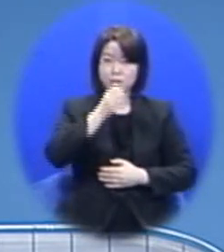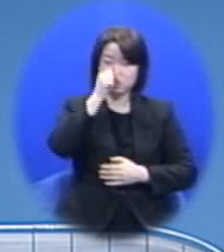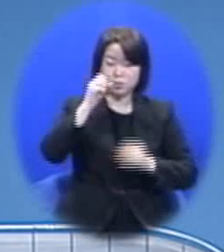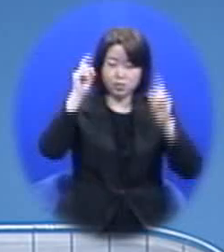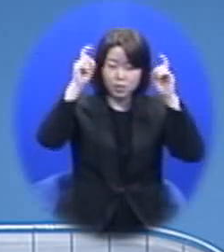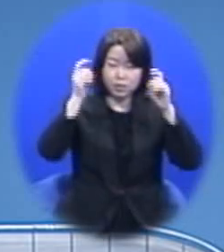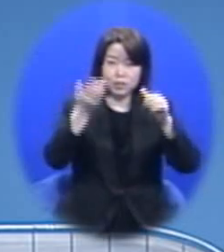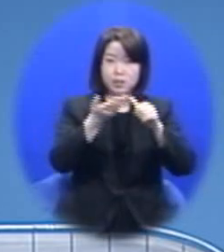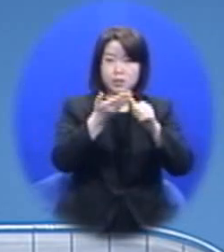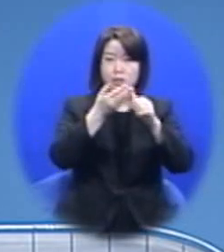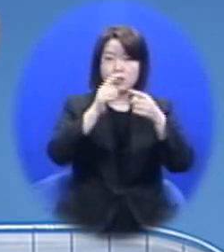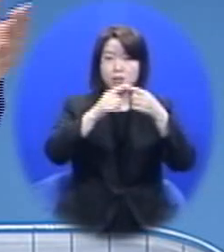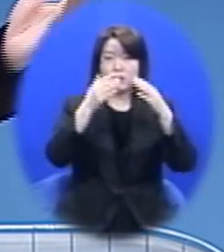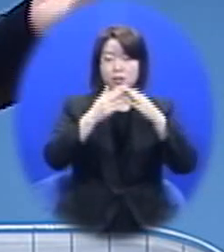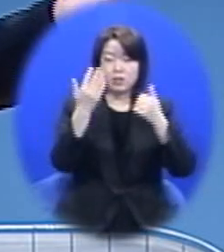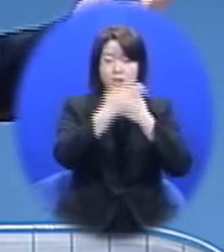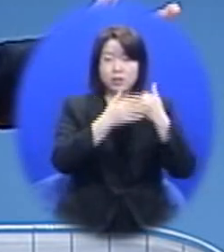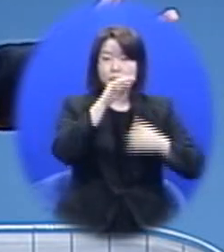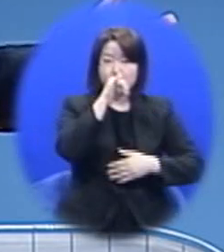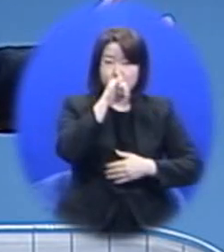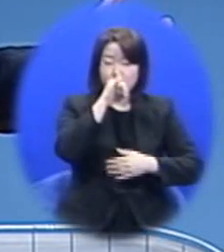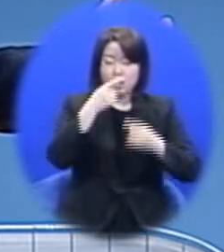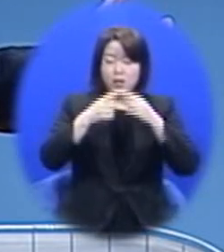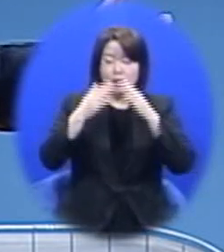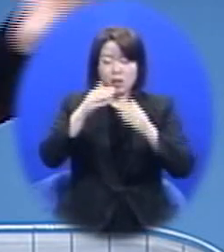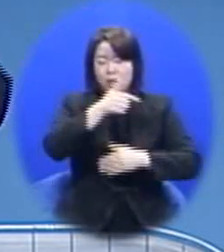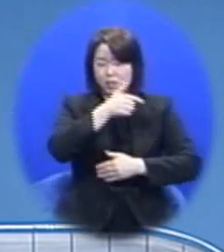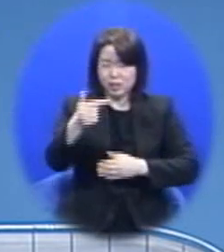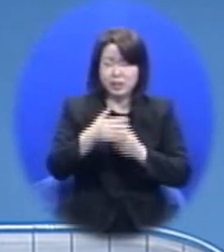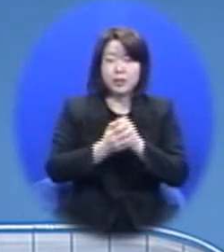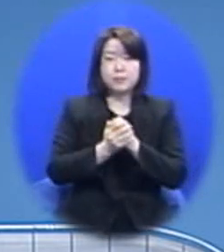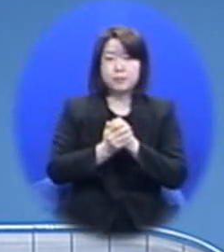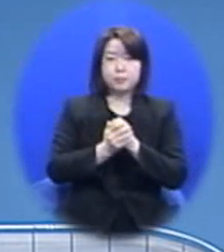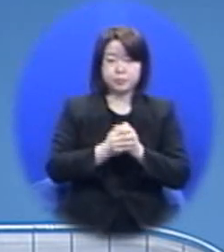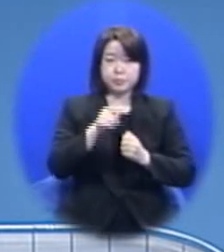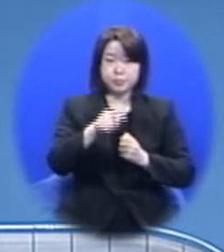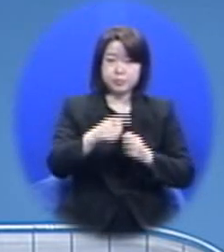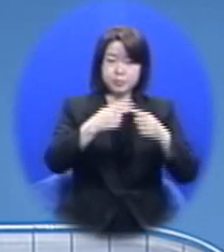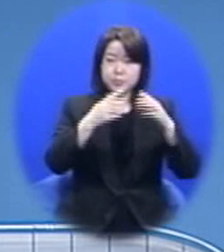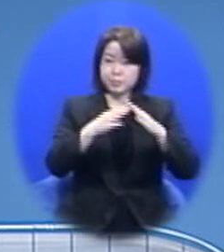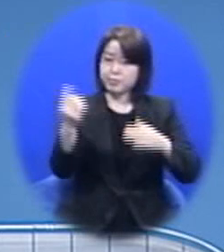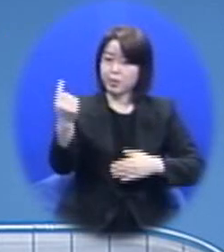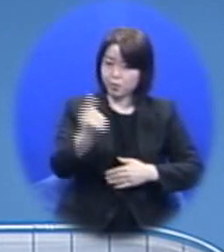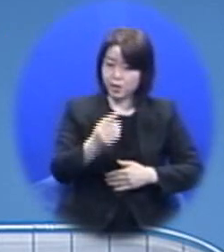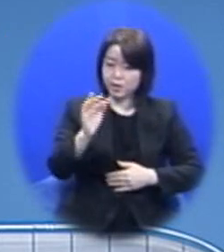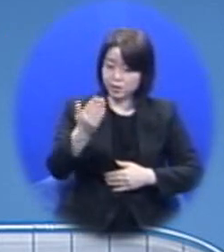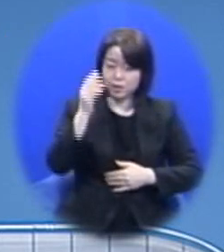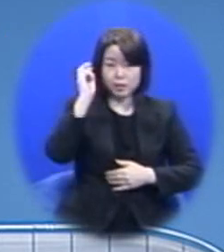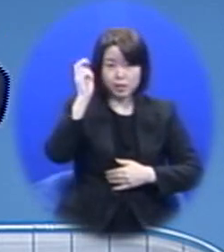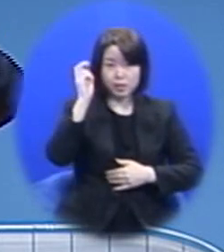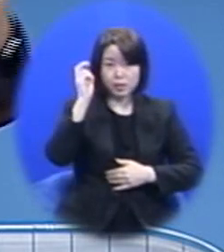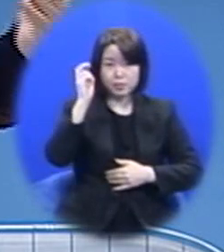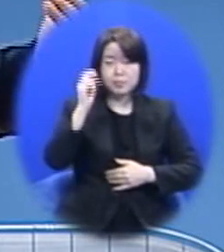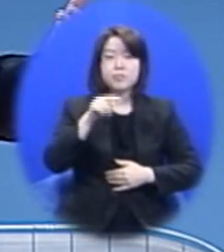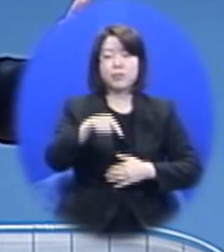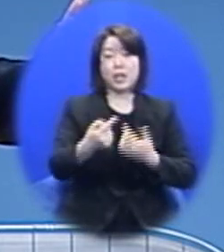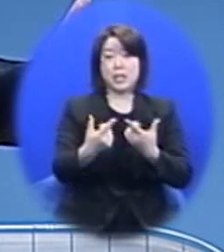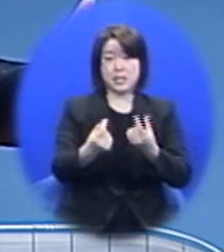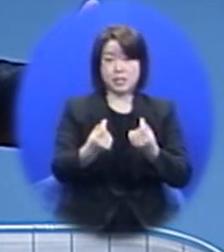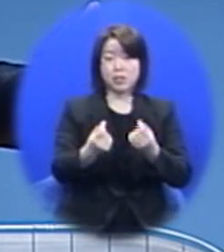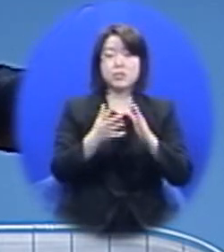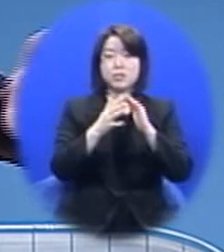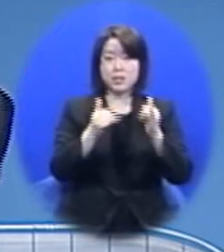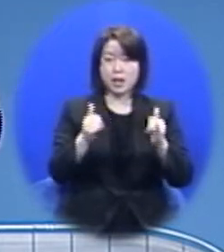선한목자교회가 은혜가 있고, 아유, 교회도 크고, 아, 그래서 나 이 교회에 나와야 되겠다. 이런 사람들로만